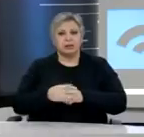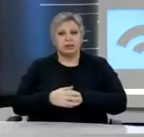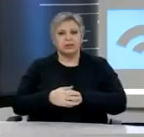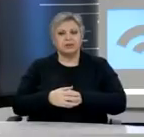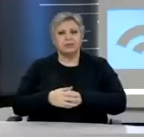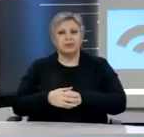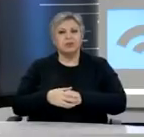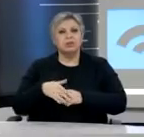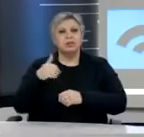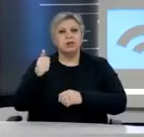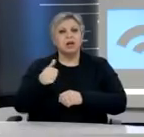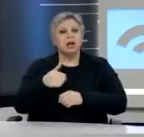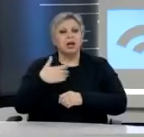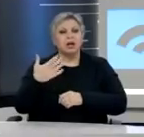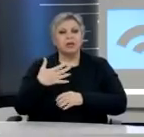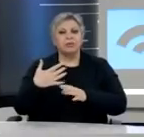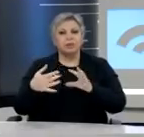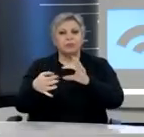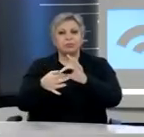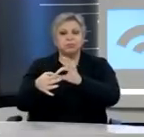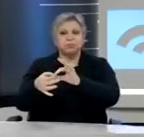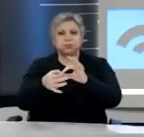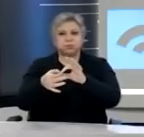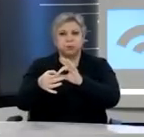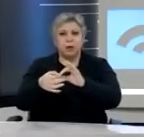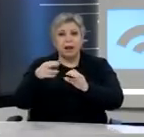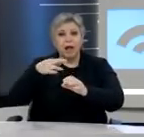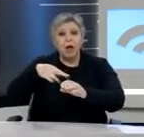κυβερνούν με κόμματα τα οποία δεν έχουν την απόλυτη πλειοψηφία των βουλευτών.